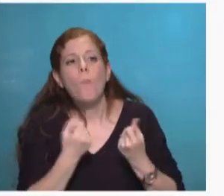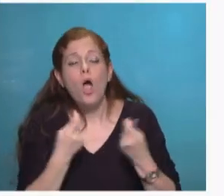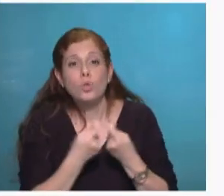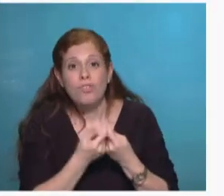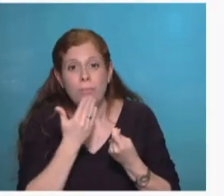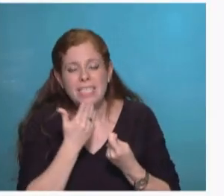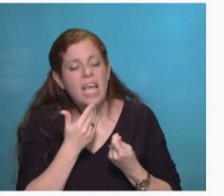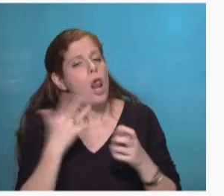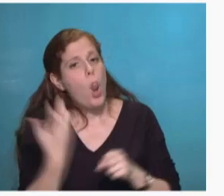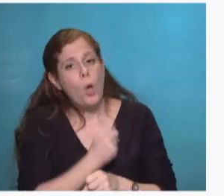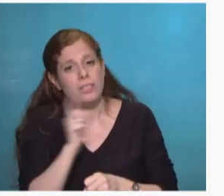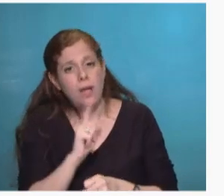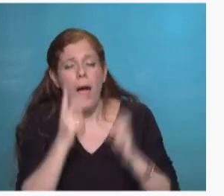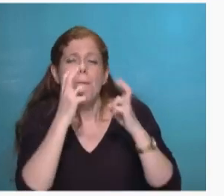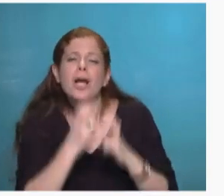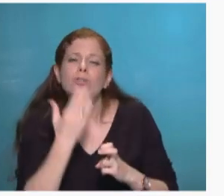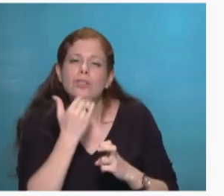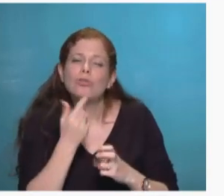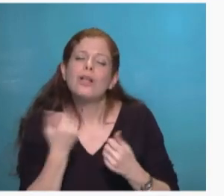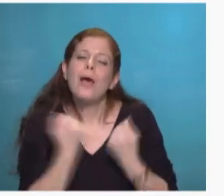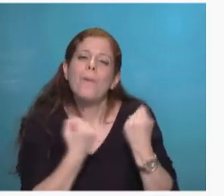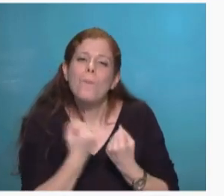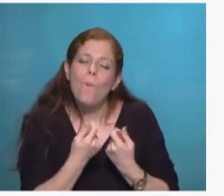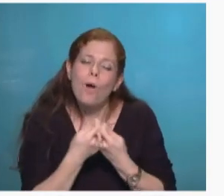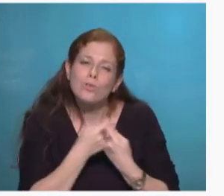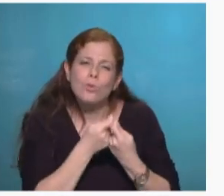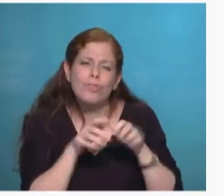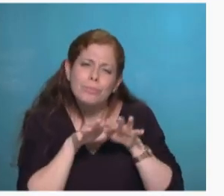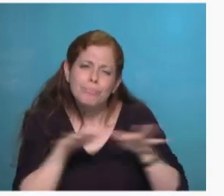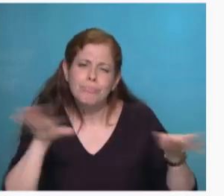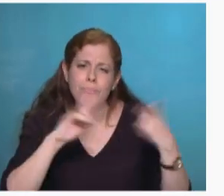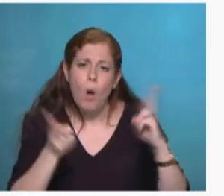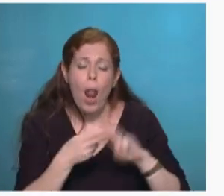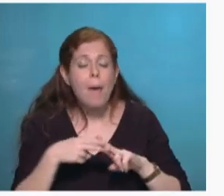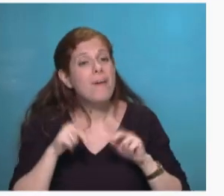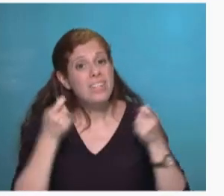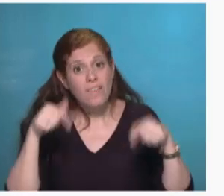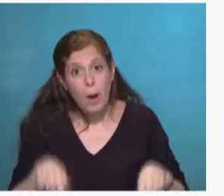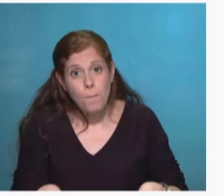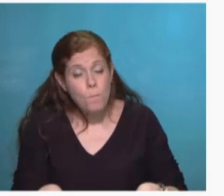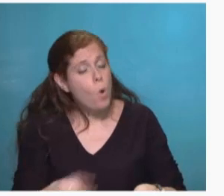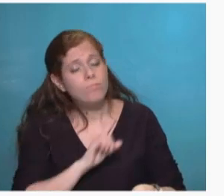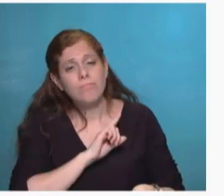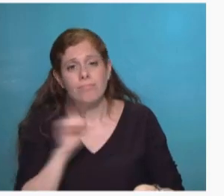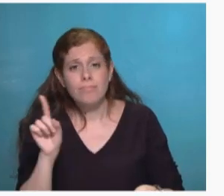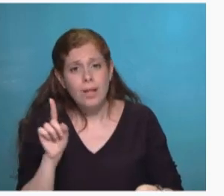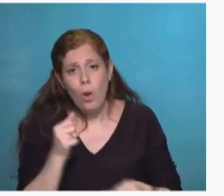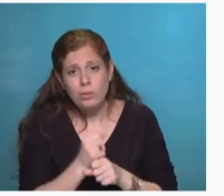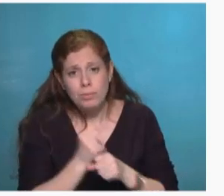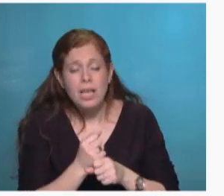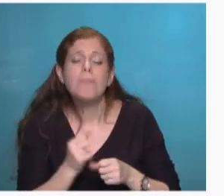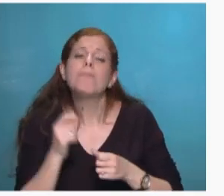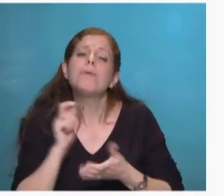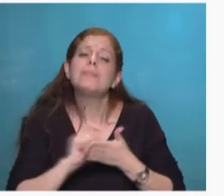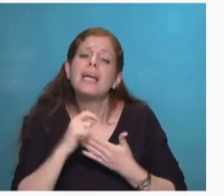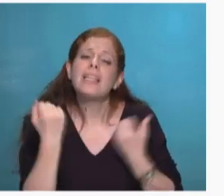בישראל. אפליקציות ישראליות של תחבורה שיתופית כובשות את העולם, אבל דווקא בבית אין הענות. במשרד התחבורה הבטיחו כבר מזמן